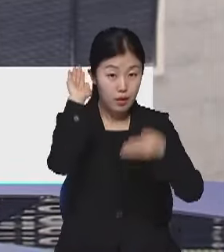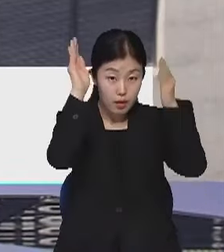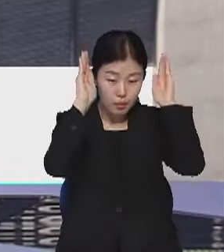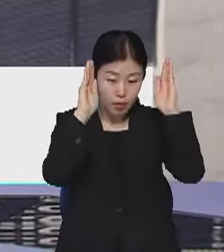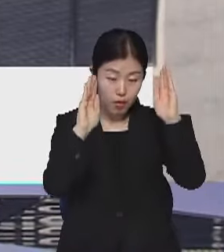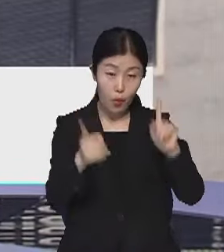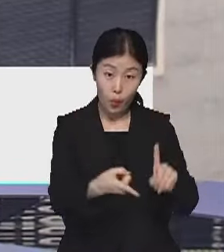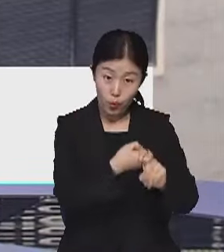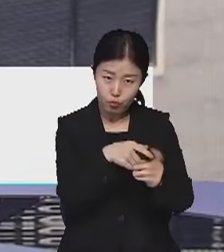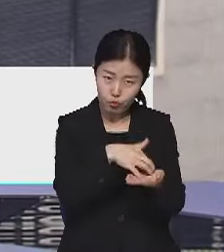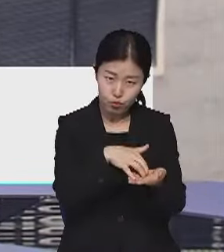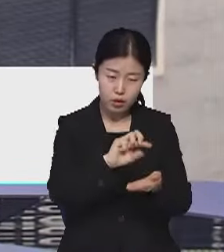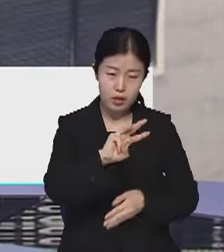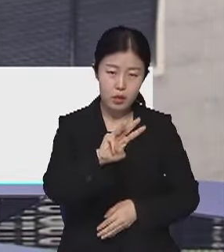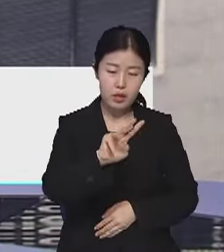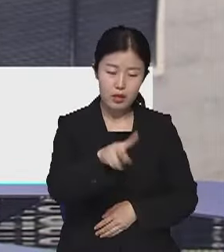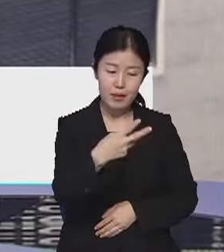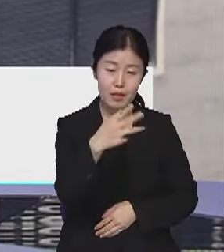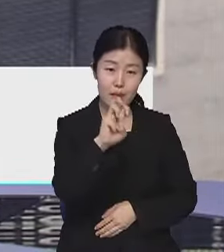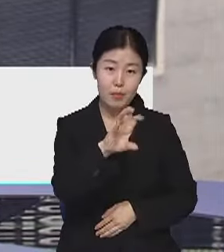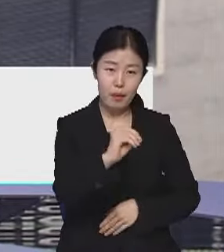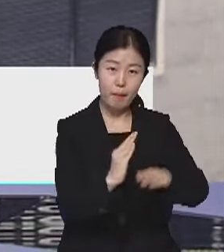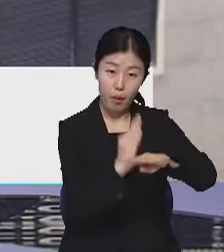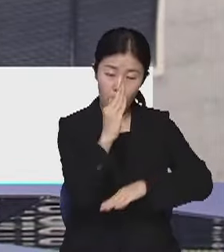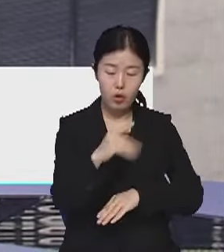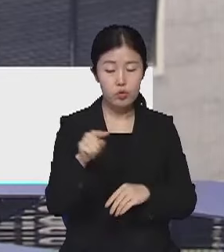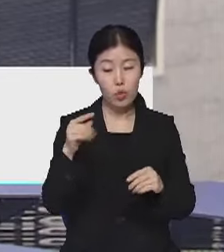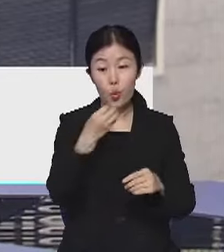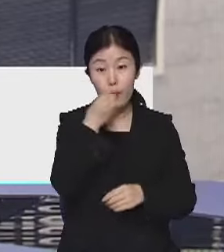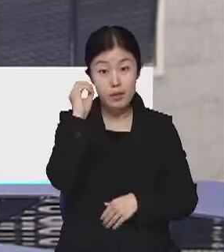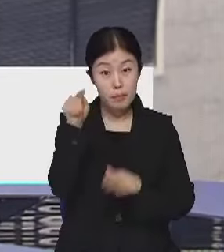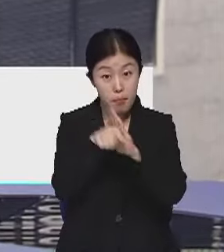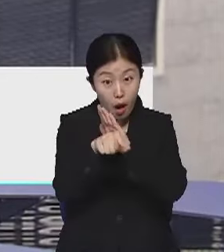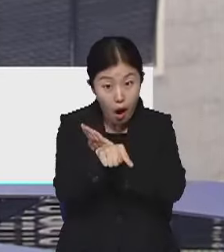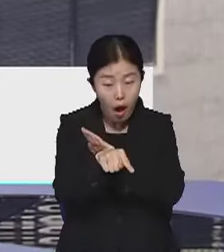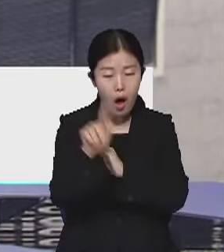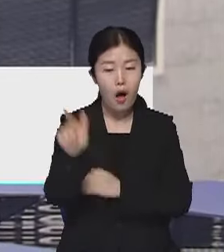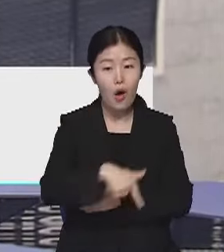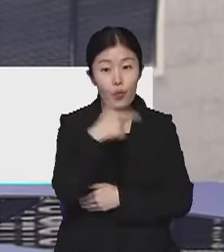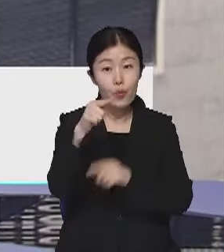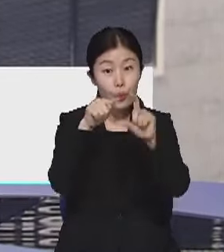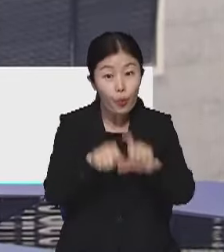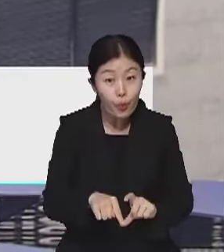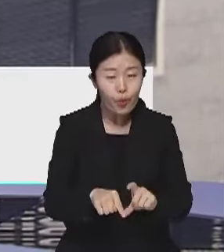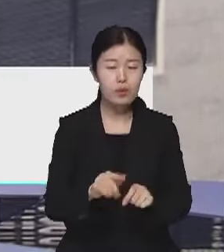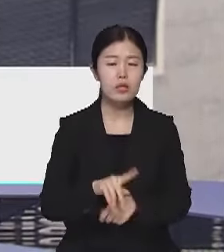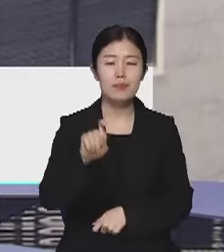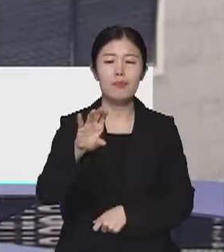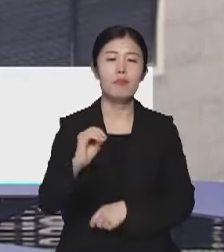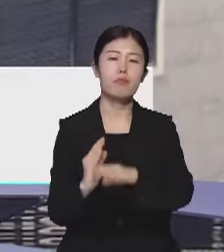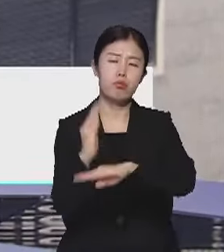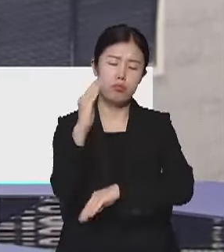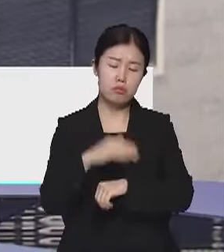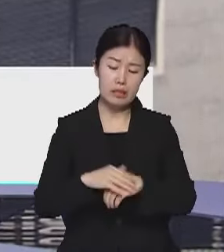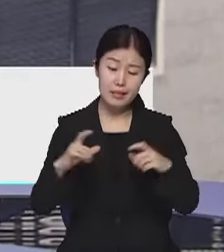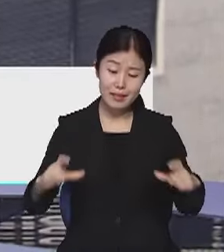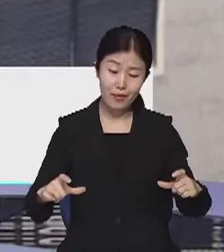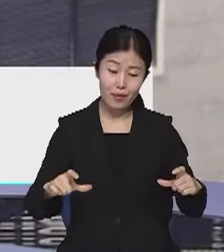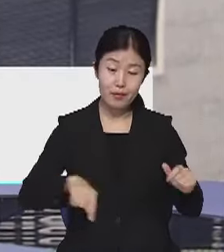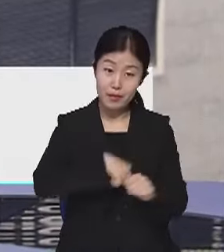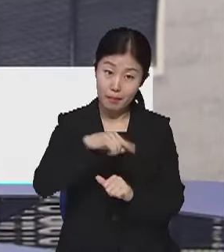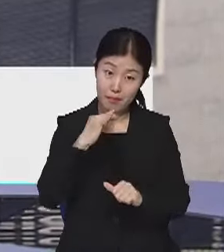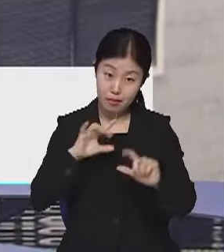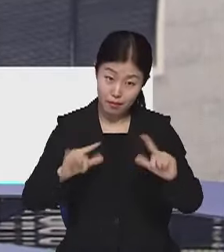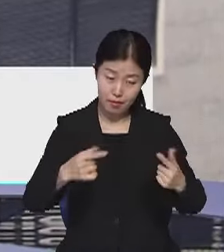230만을 돌파하고 뉴스 홈페이지 하루 평균 조회수도 10만을 넘기고 있습니다 지역의 소식뿐만 아니라